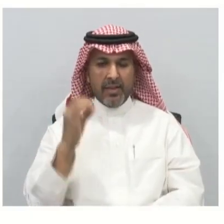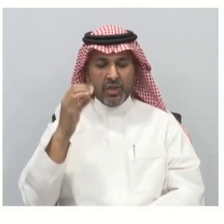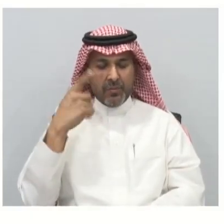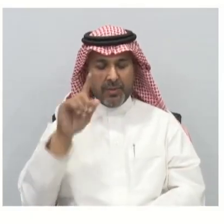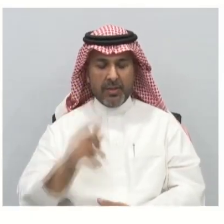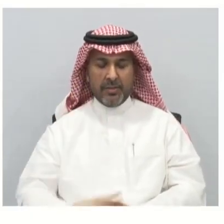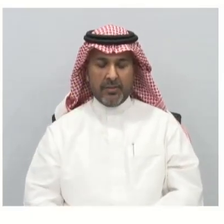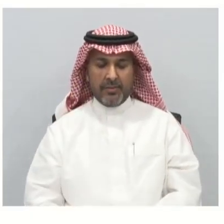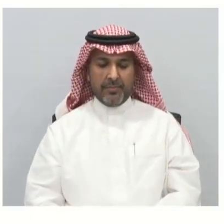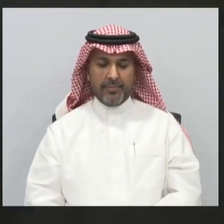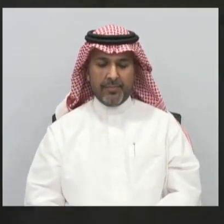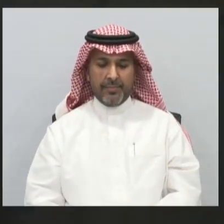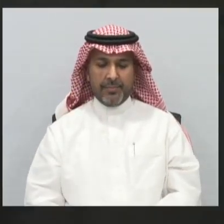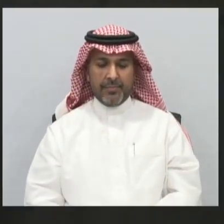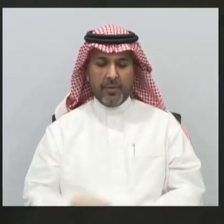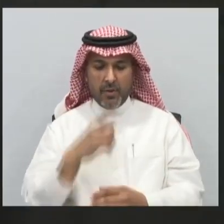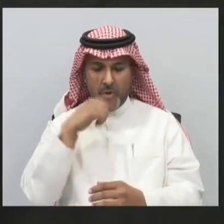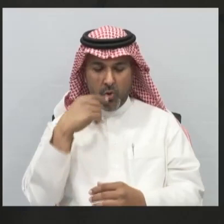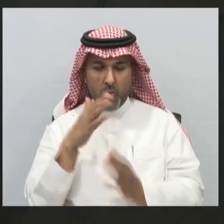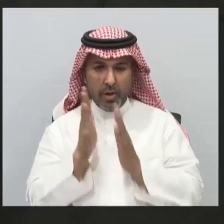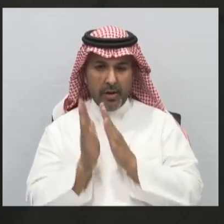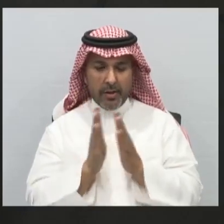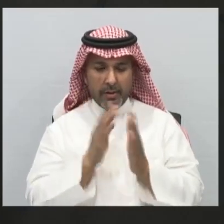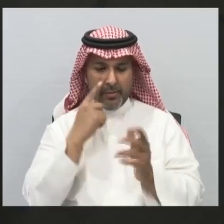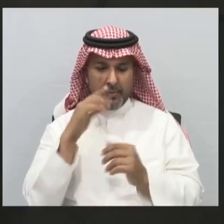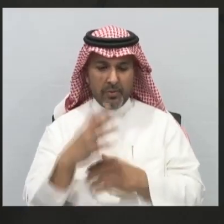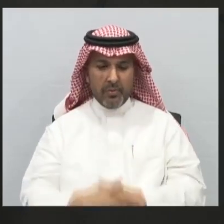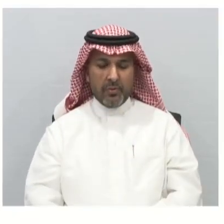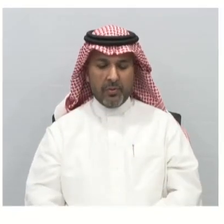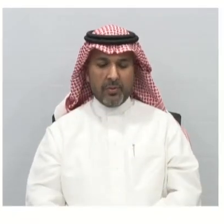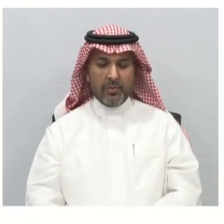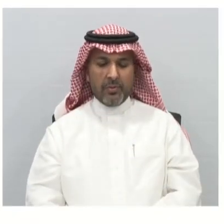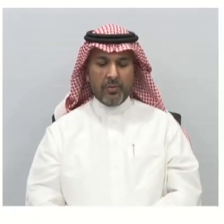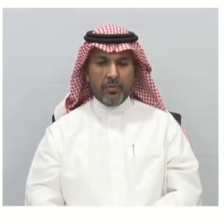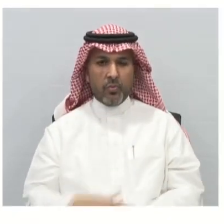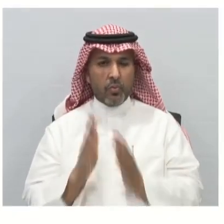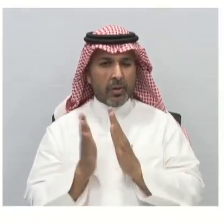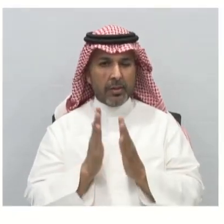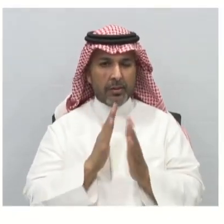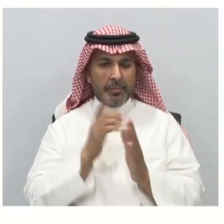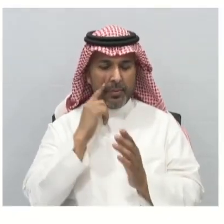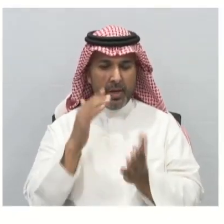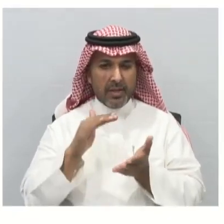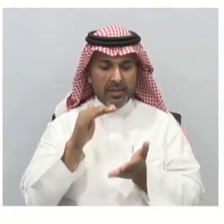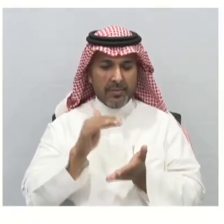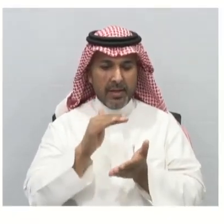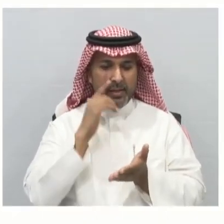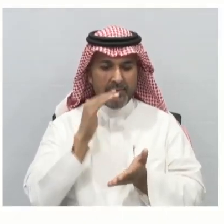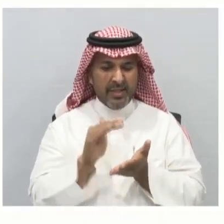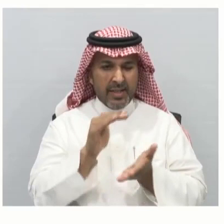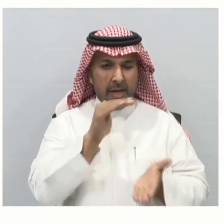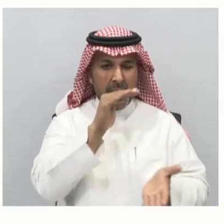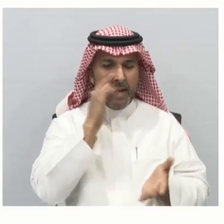رتب من الاصغر الى الاكبر خمسه على 12 ربع ثلاثي نضع التوقيت